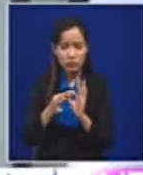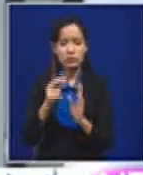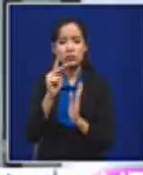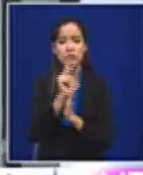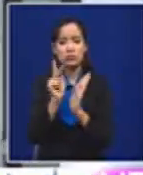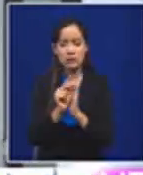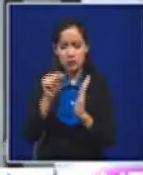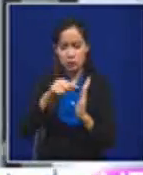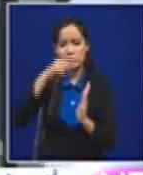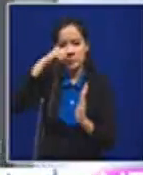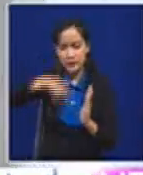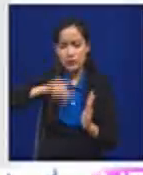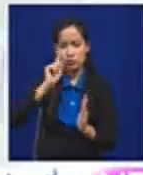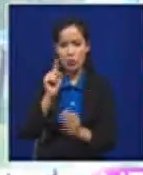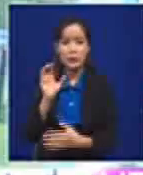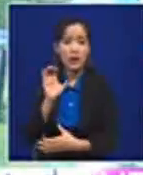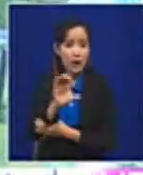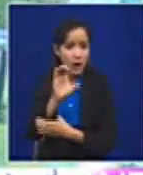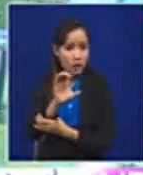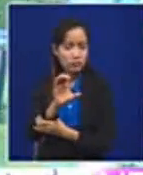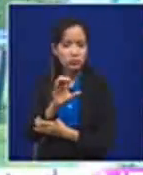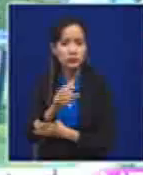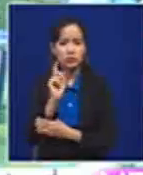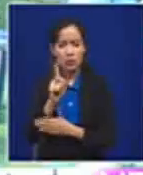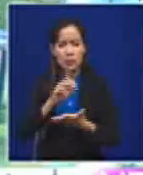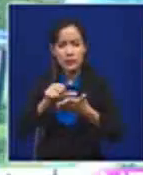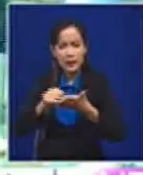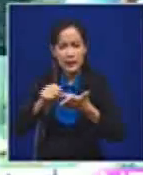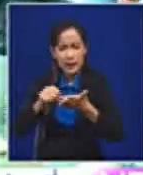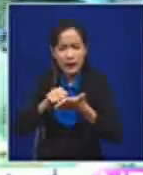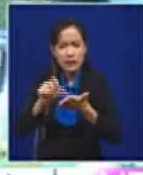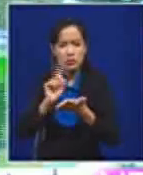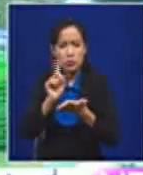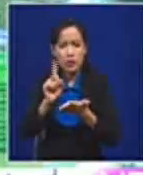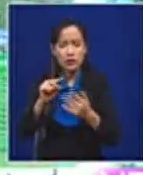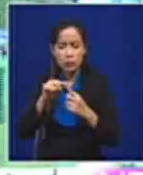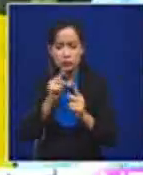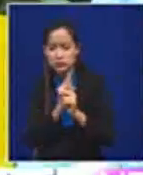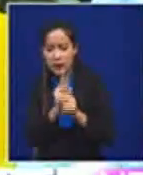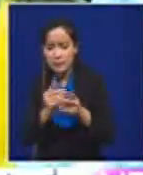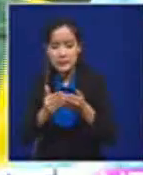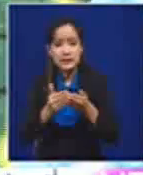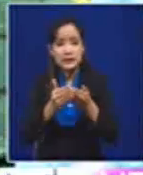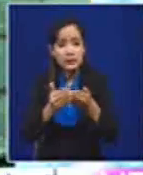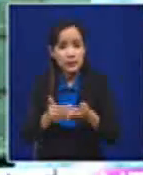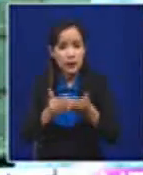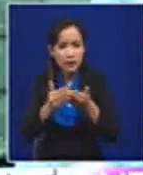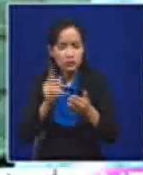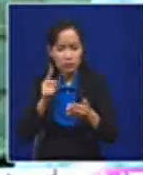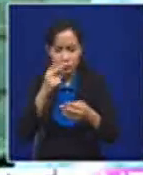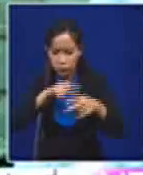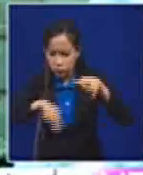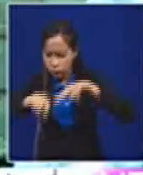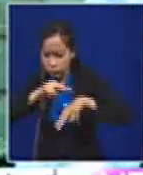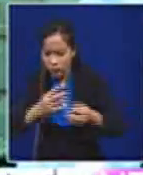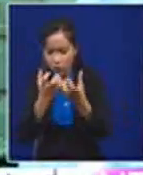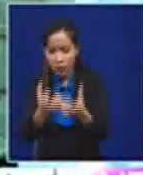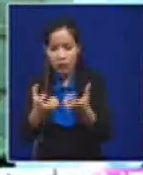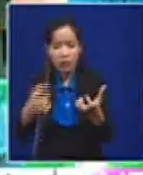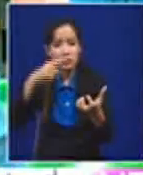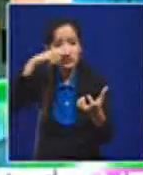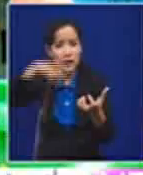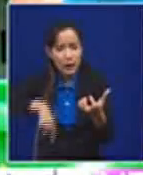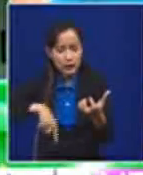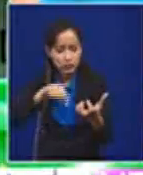กที่ประเทศไทยต้องบังคับใช้ทั้งยังต้องเร่งปรับปรุงระบบการควบคุมติดตามเรือและการตรวจสอบย้อนกลับสินค้าประมงของไท